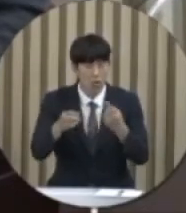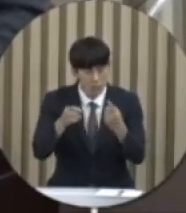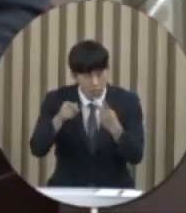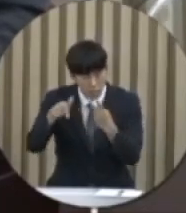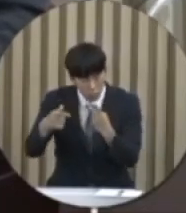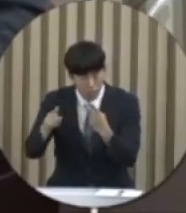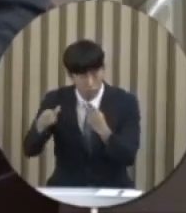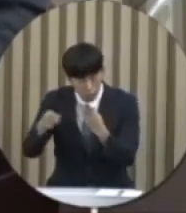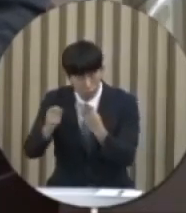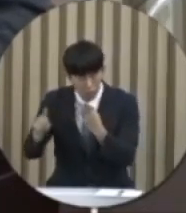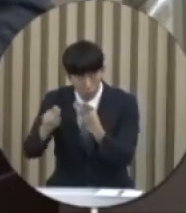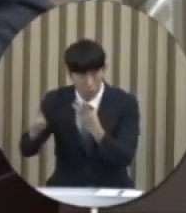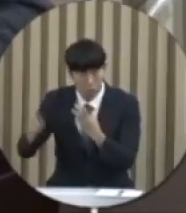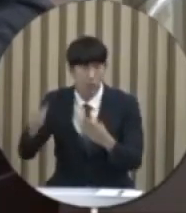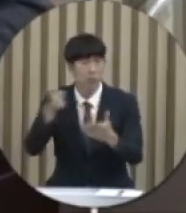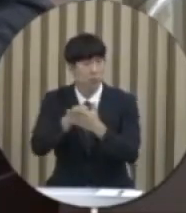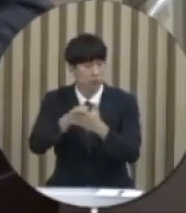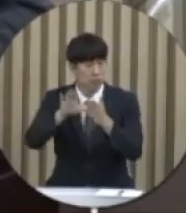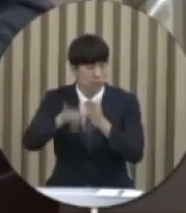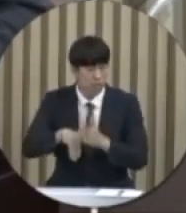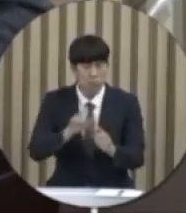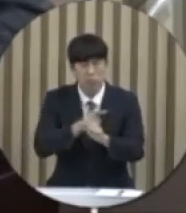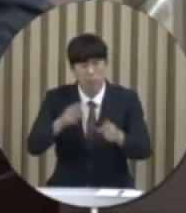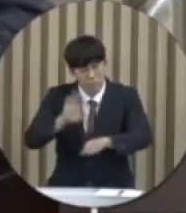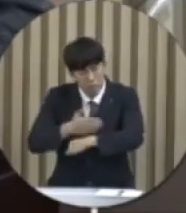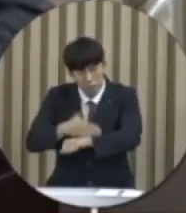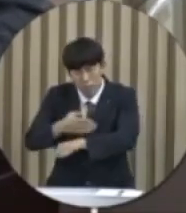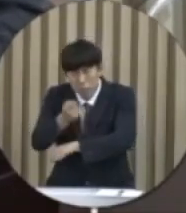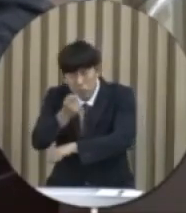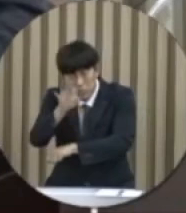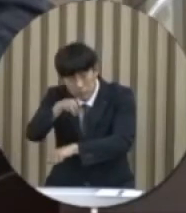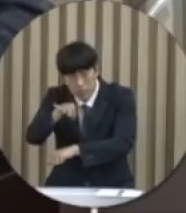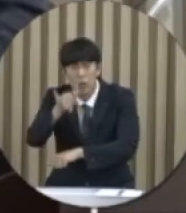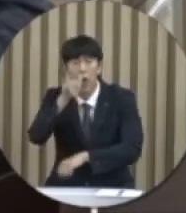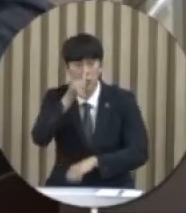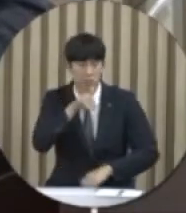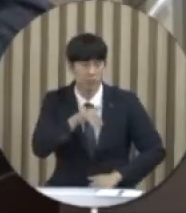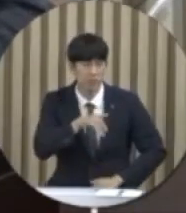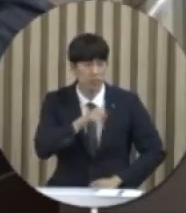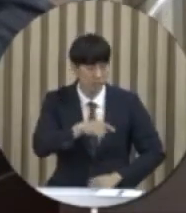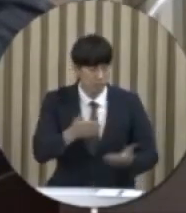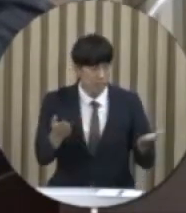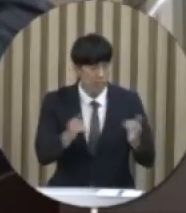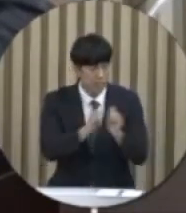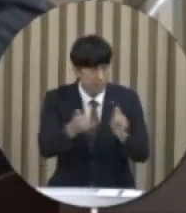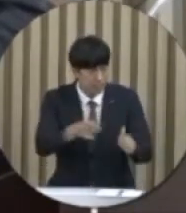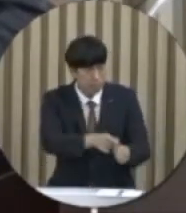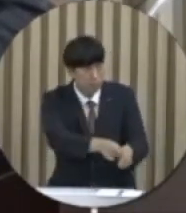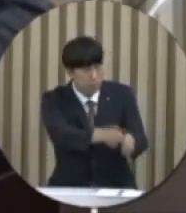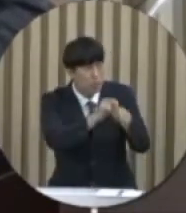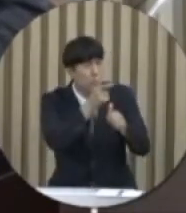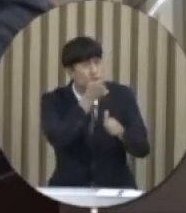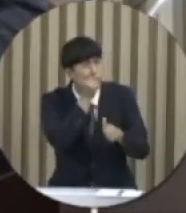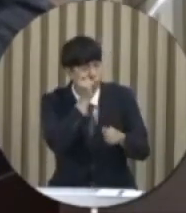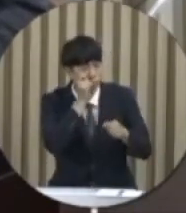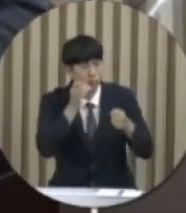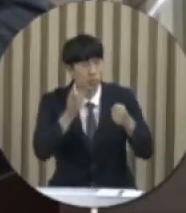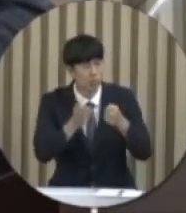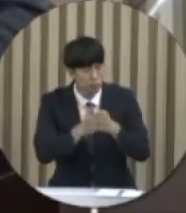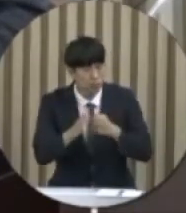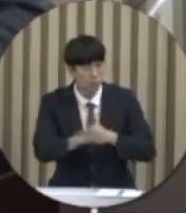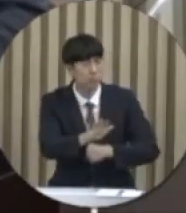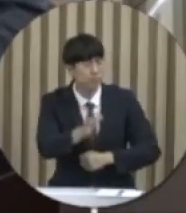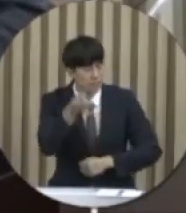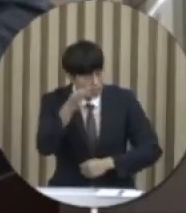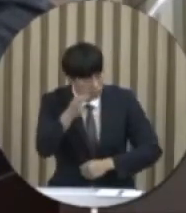진행하면서 자잘한 잘못들이 되게 많이 있었습니다. 이거는 인력에 대한 부족으로 저희가 어느 정도는 인정할